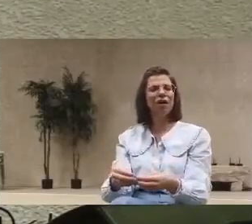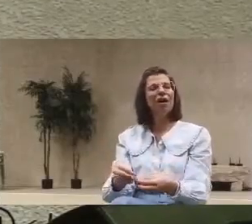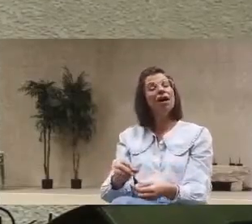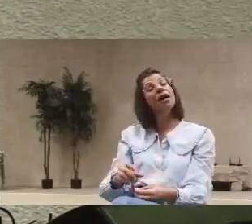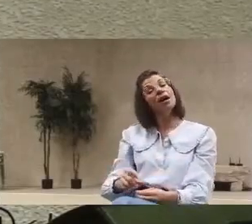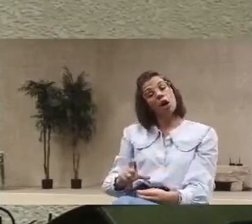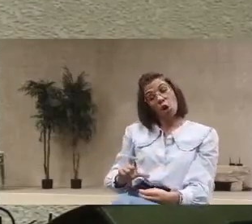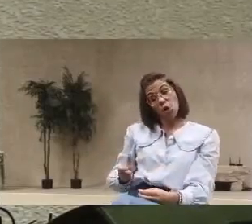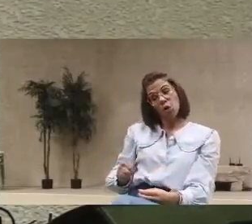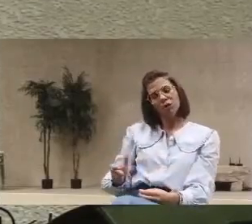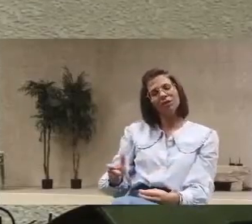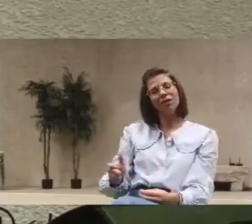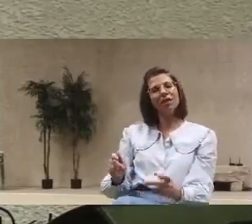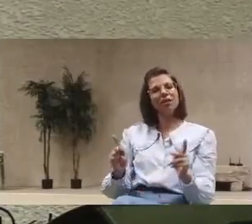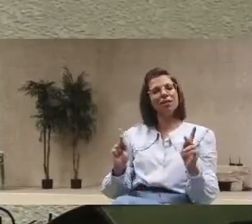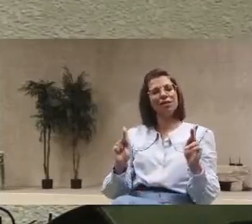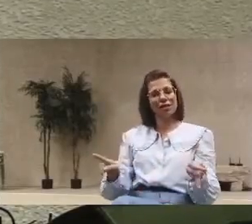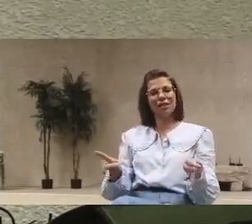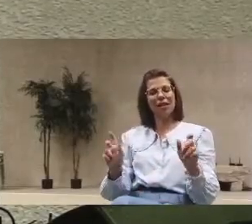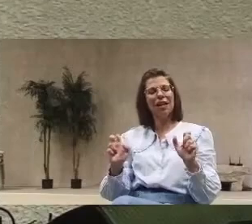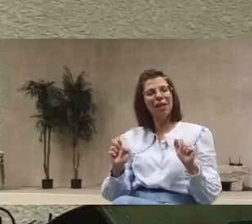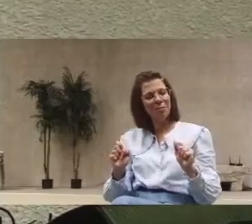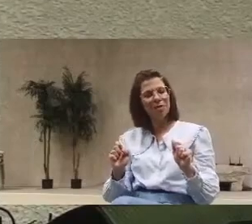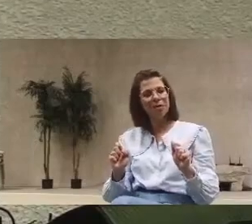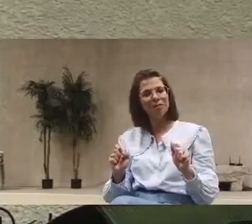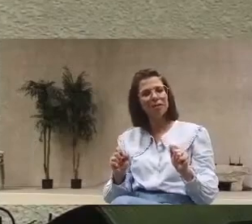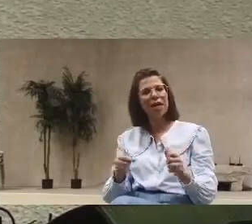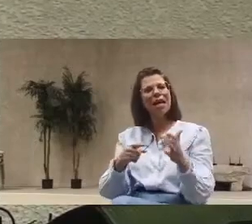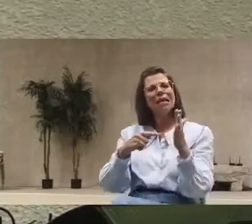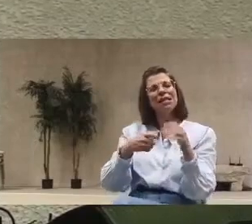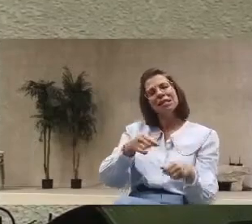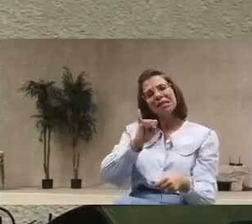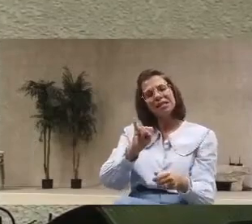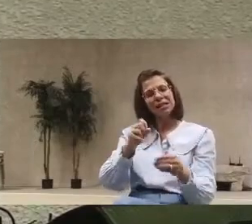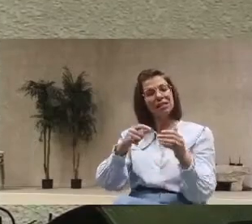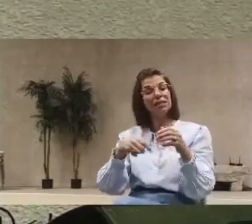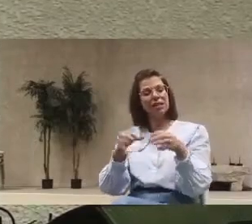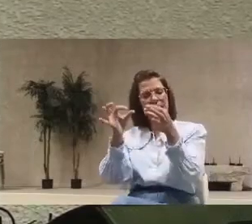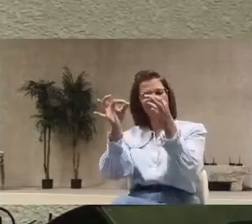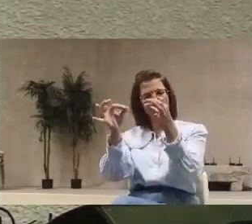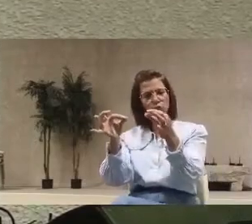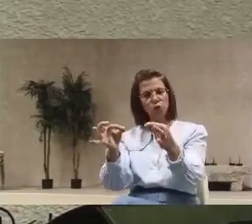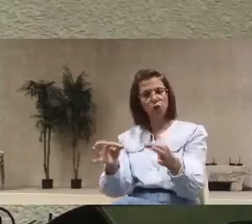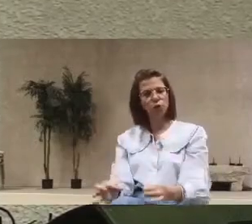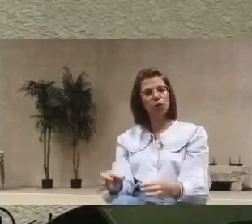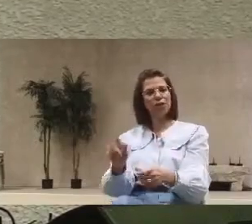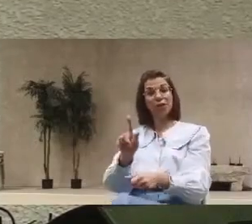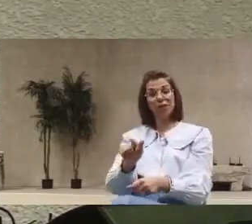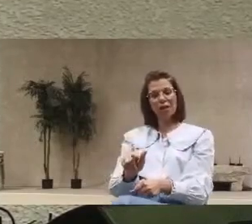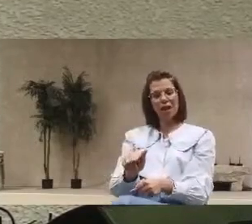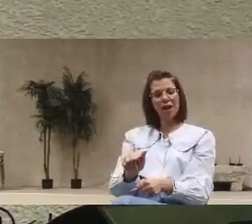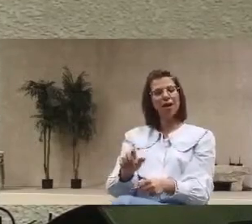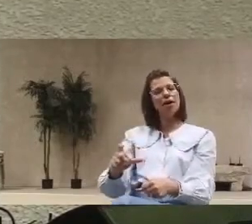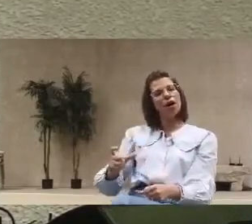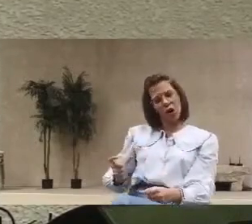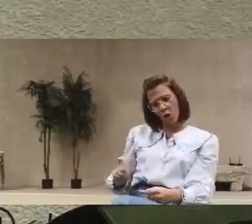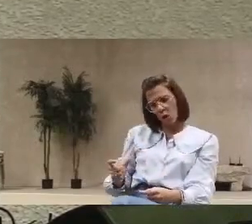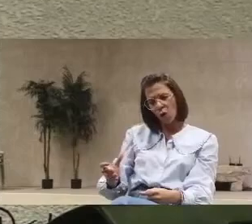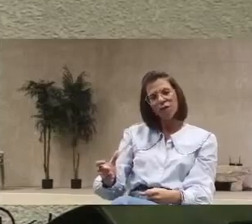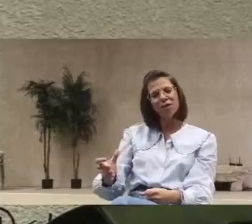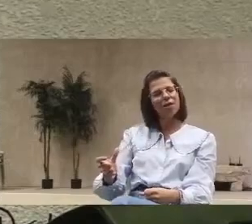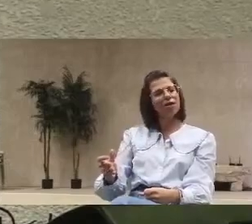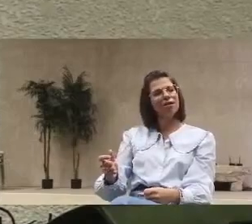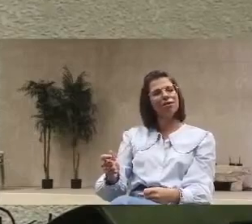justice, c'est le chaos. Mais quand le soleil de justice se lève et qu'il établit la